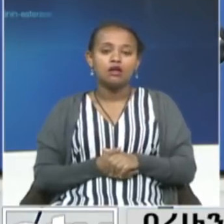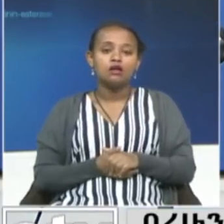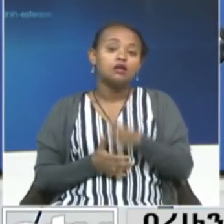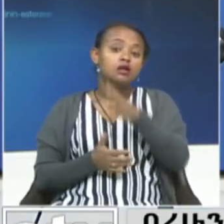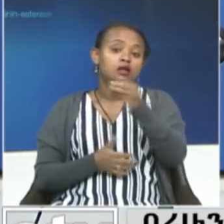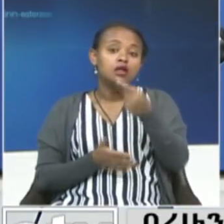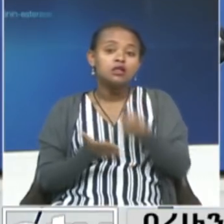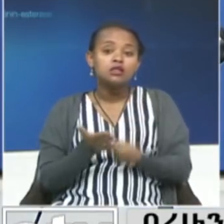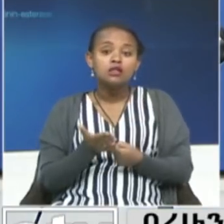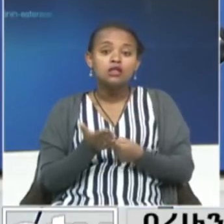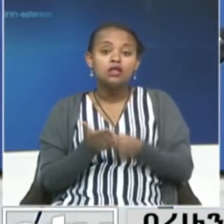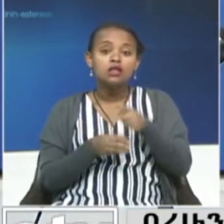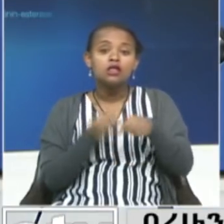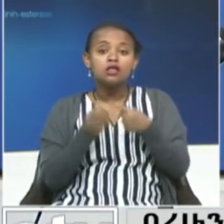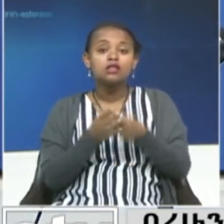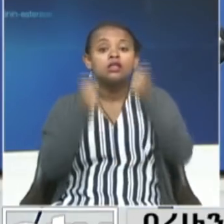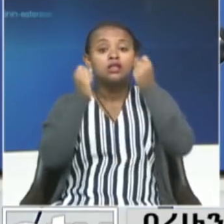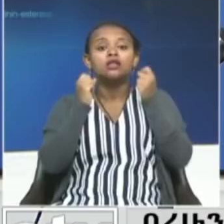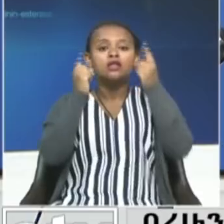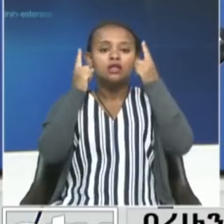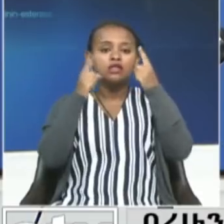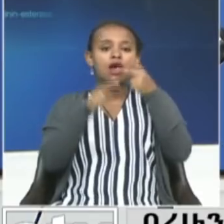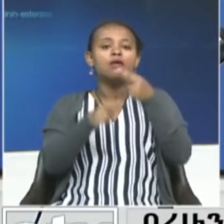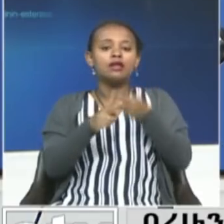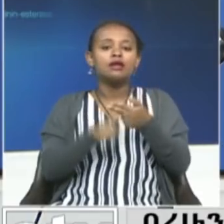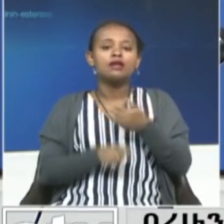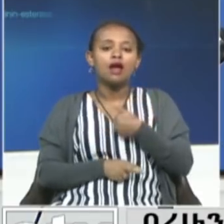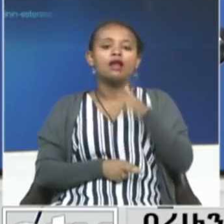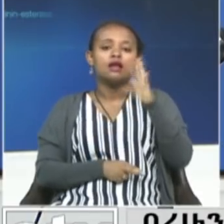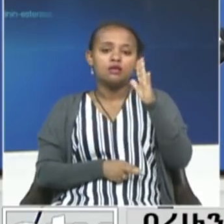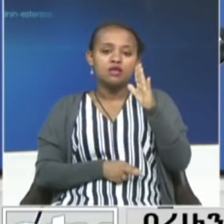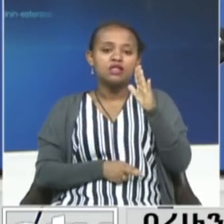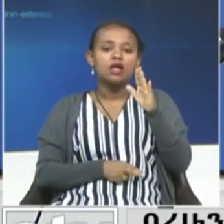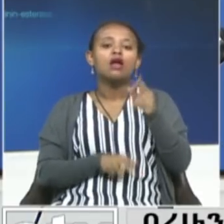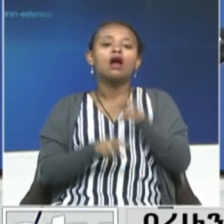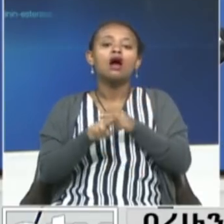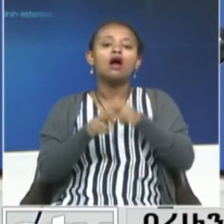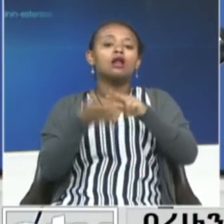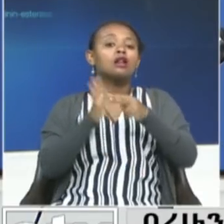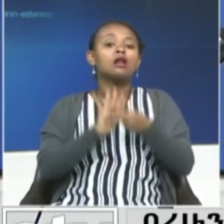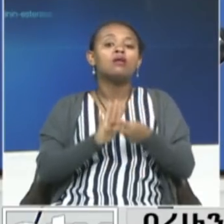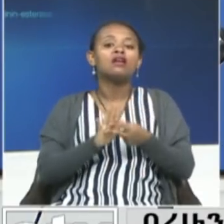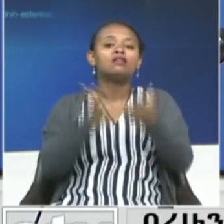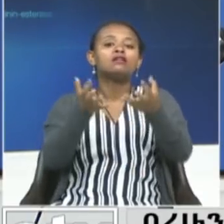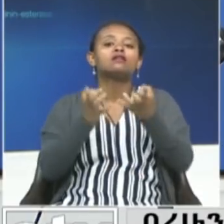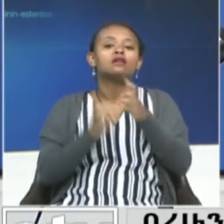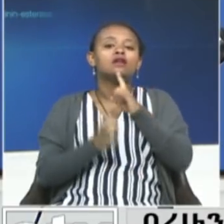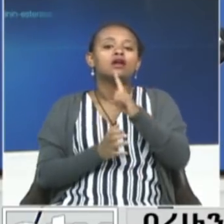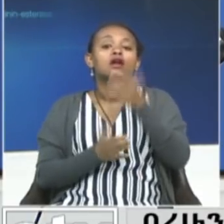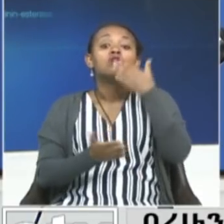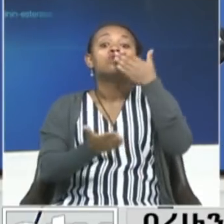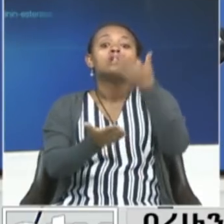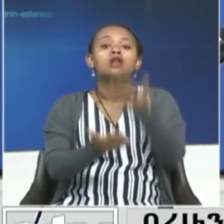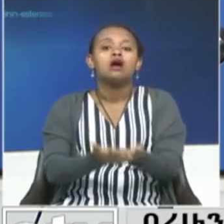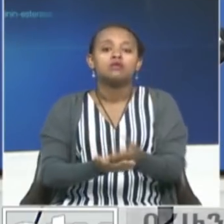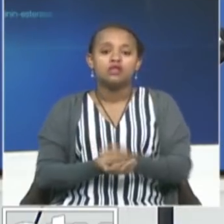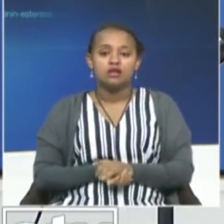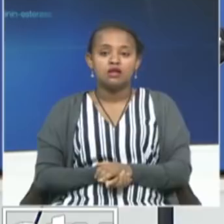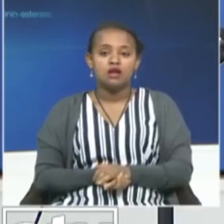እና ስለዚህ ይህን የግንዛቤ እጥረት ያለ ይመስለኛል ሀረር ለማለት ፈልጌ ነው። እሺ